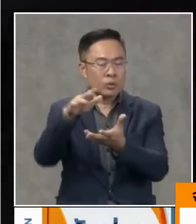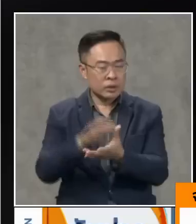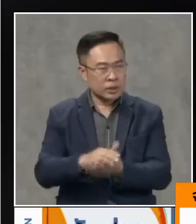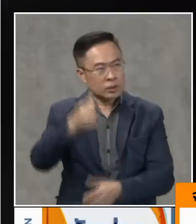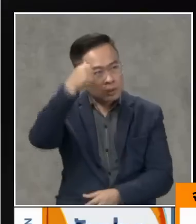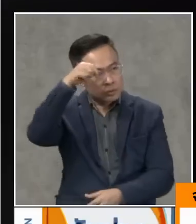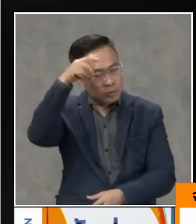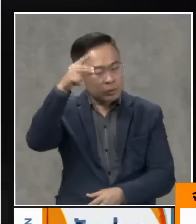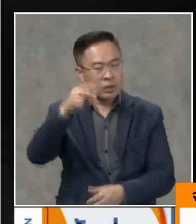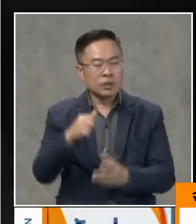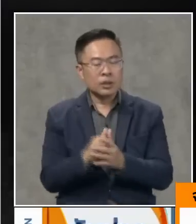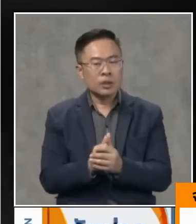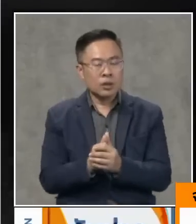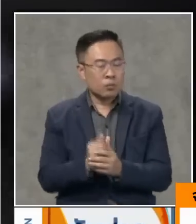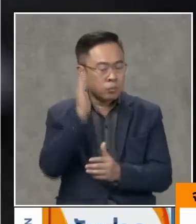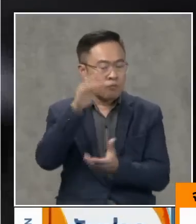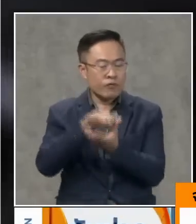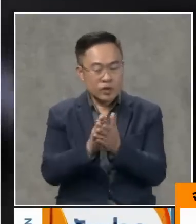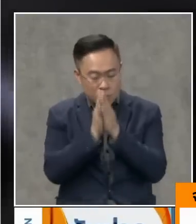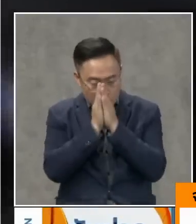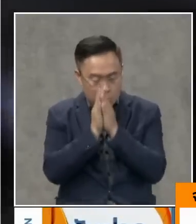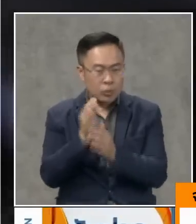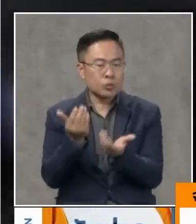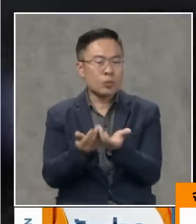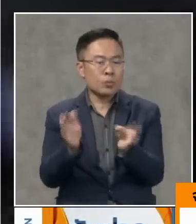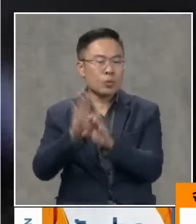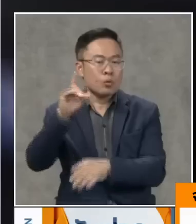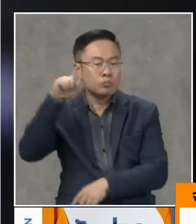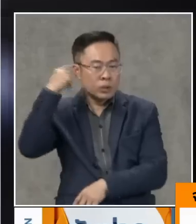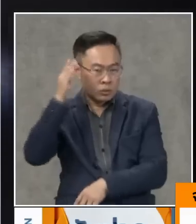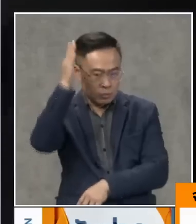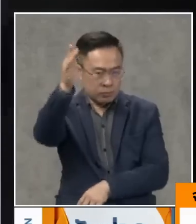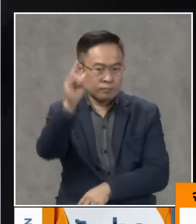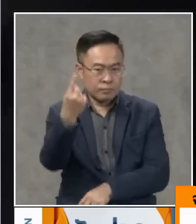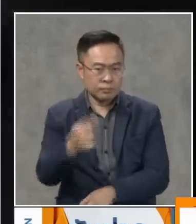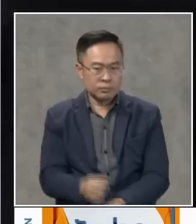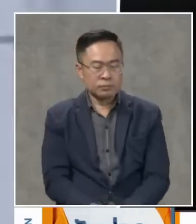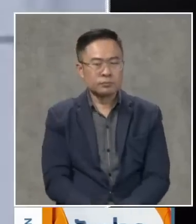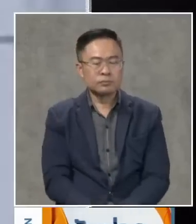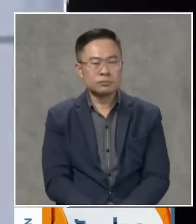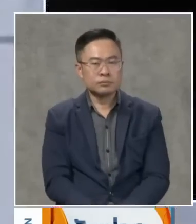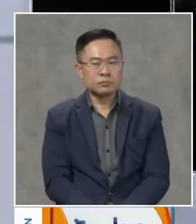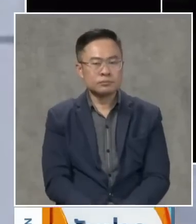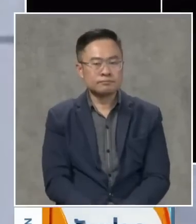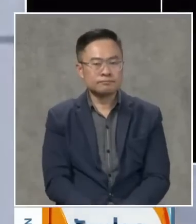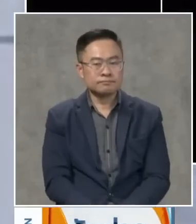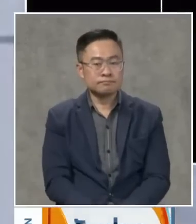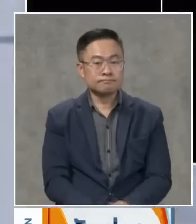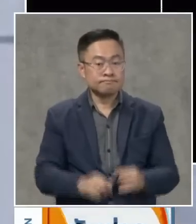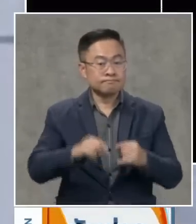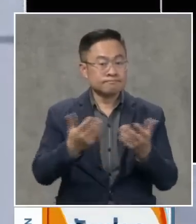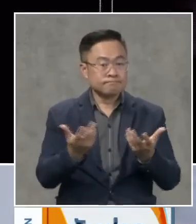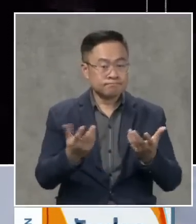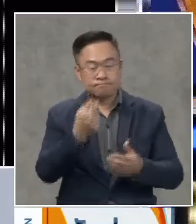สามีก็จะเข้าไปขอขมาแม่ยายเพื่อขอโทษเรื่องที่เกิดขึ้นต่อไปด้วยค่ะ ค่ะเอาเราปิดท้ายช่วงนี้นะ